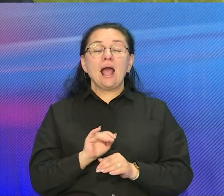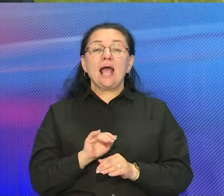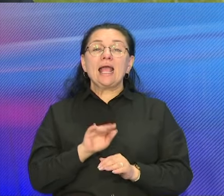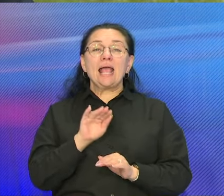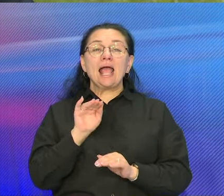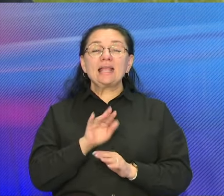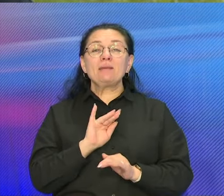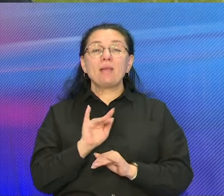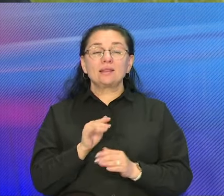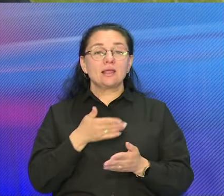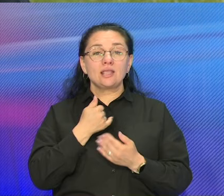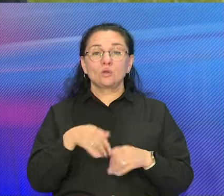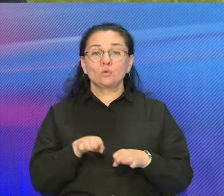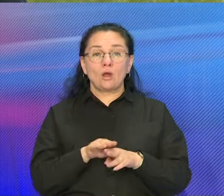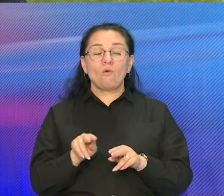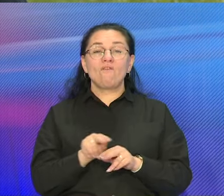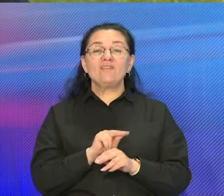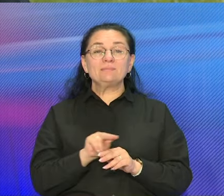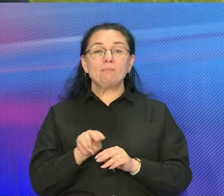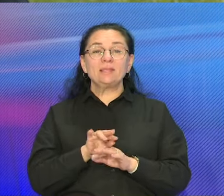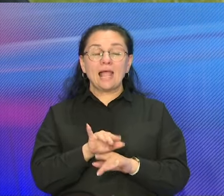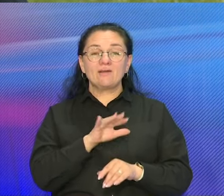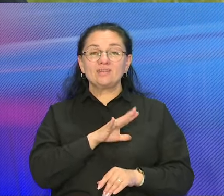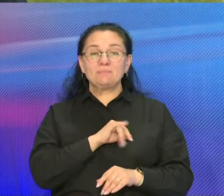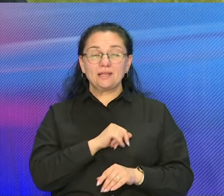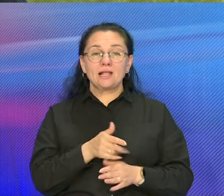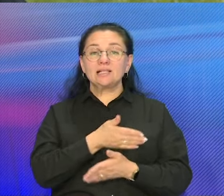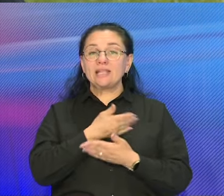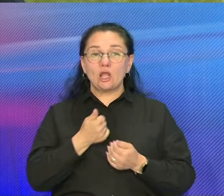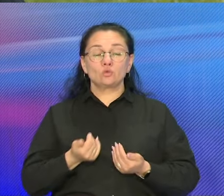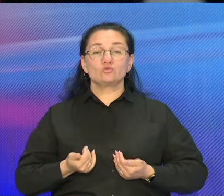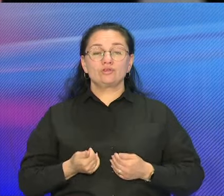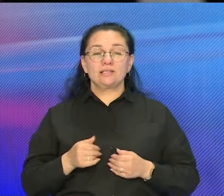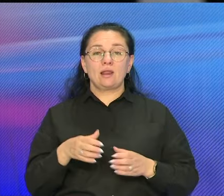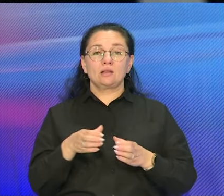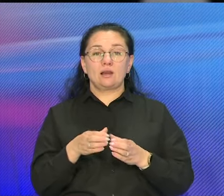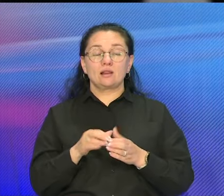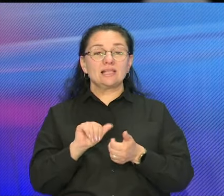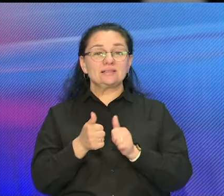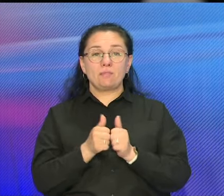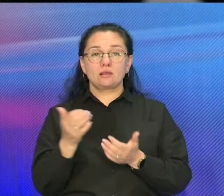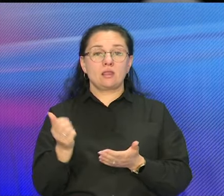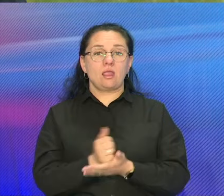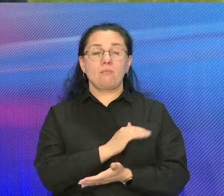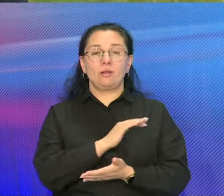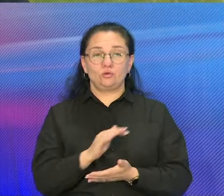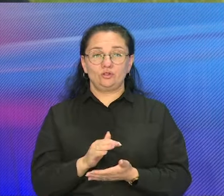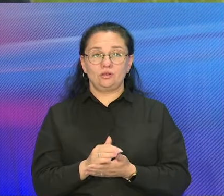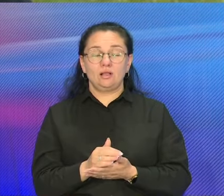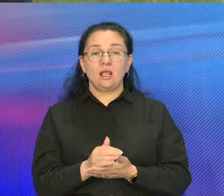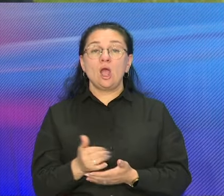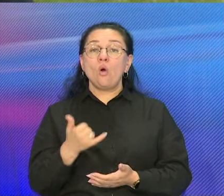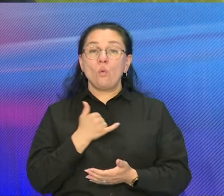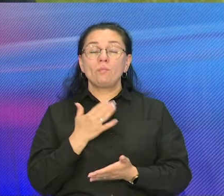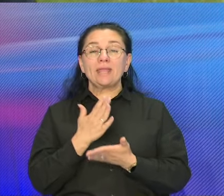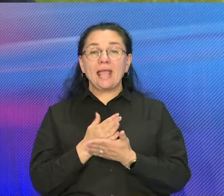воспитателя в отряде, значит нет жизни отряда, смена не состалась Очень хорошо, у меня всегда есть опыт,